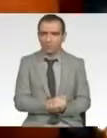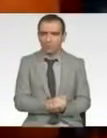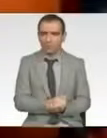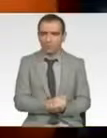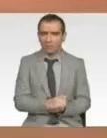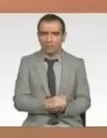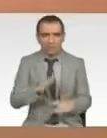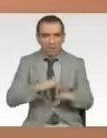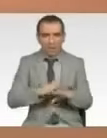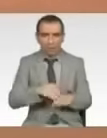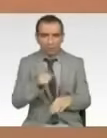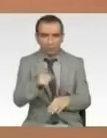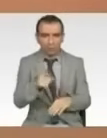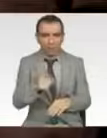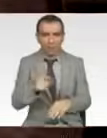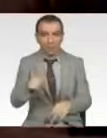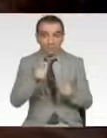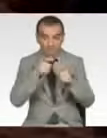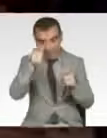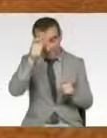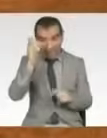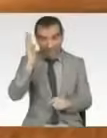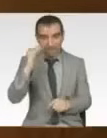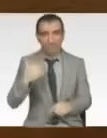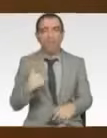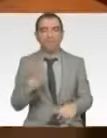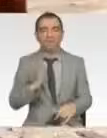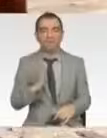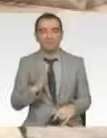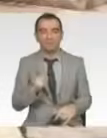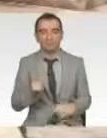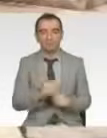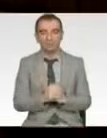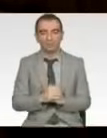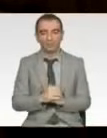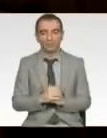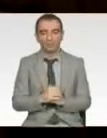Ne yapıyorsun Rüya? Mekke'ye gidiyoruz. Ben varım.